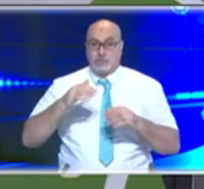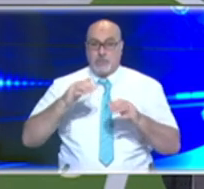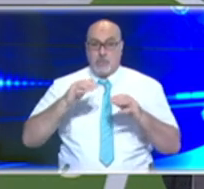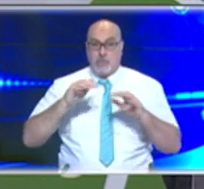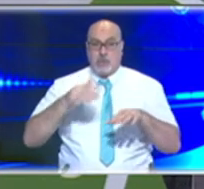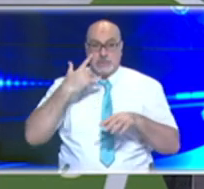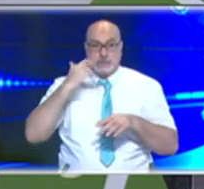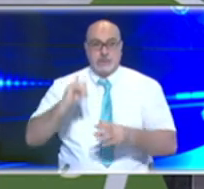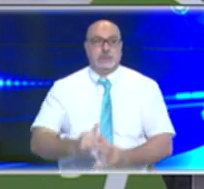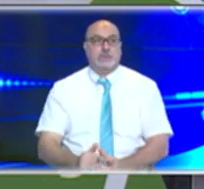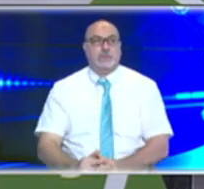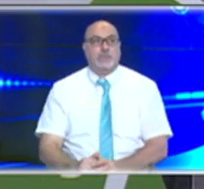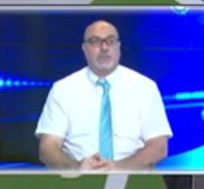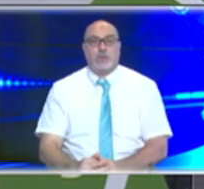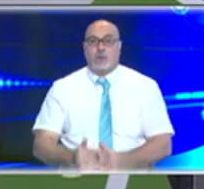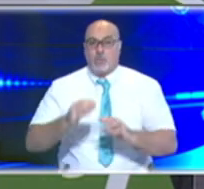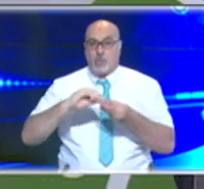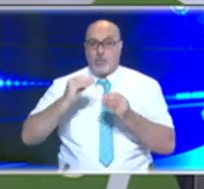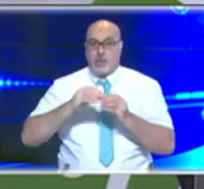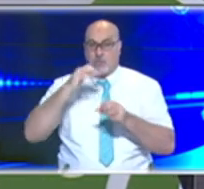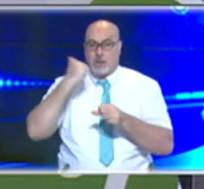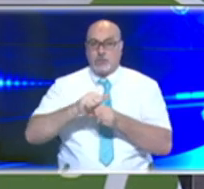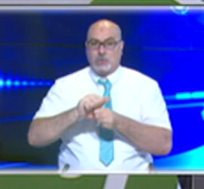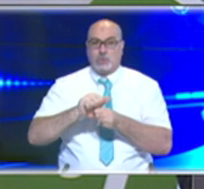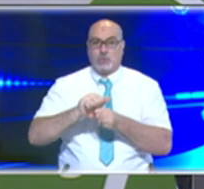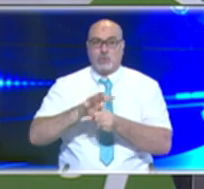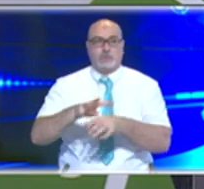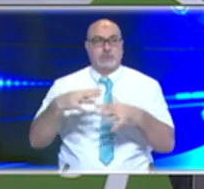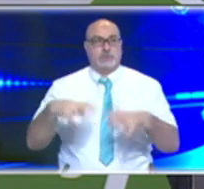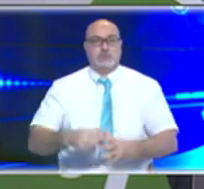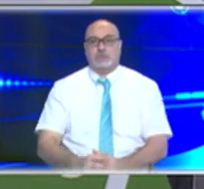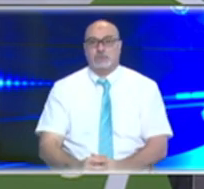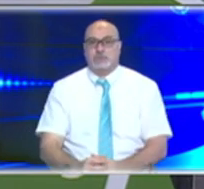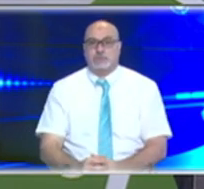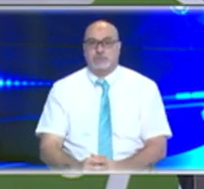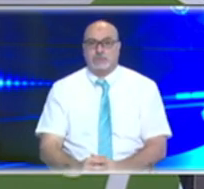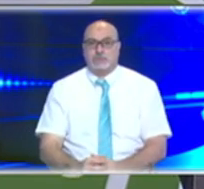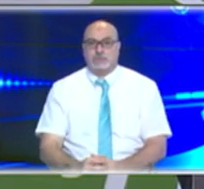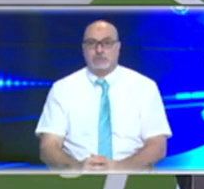يعني جائحة الكورونا